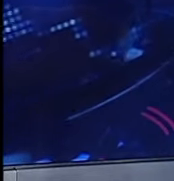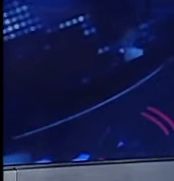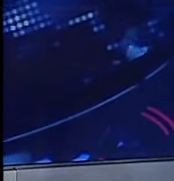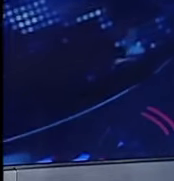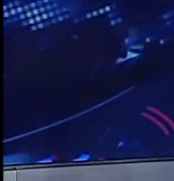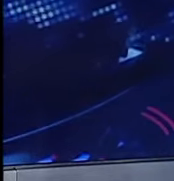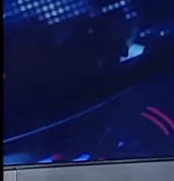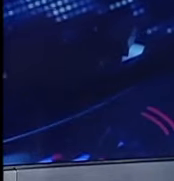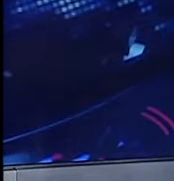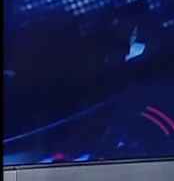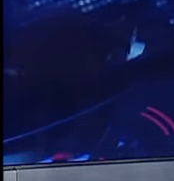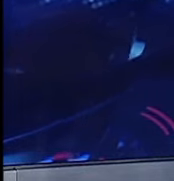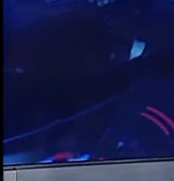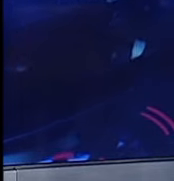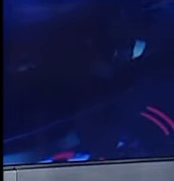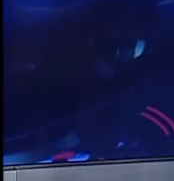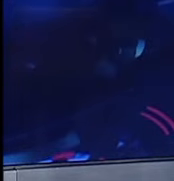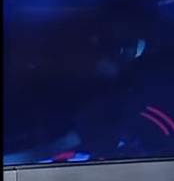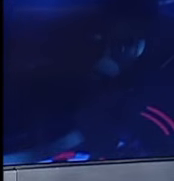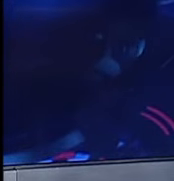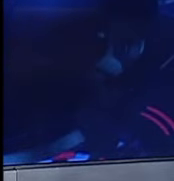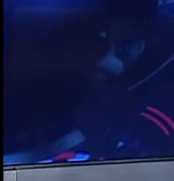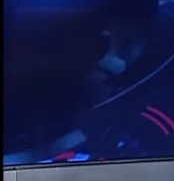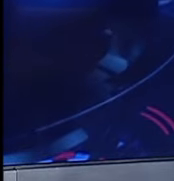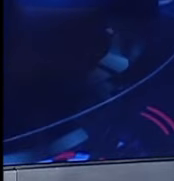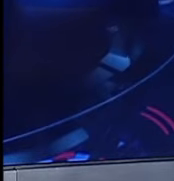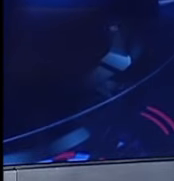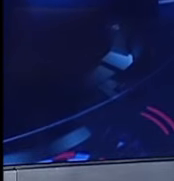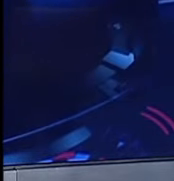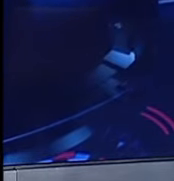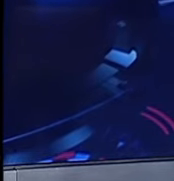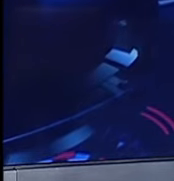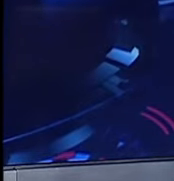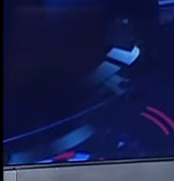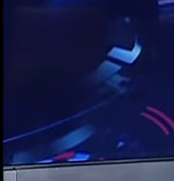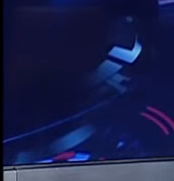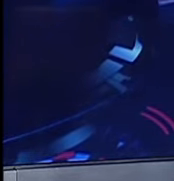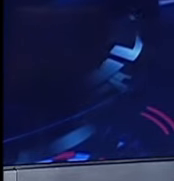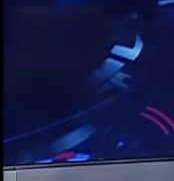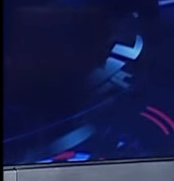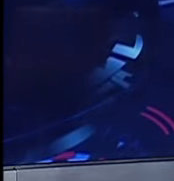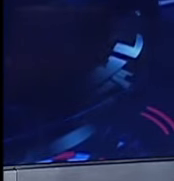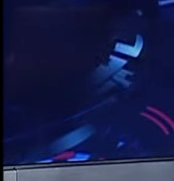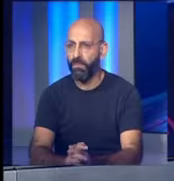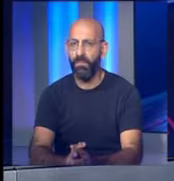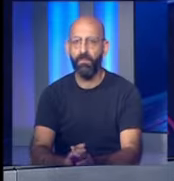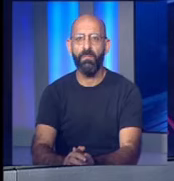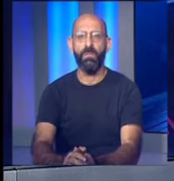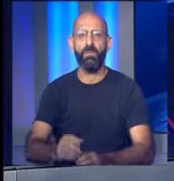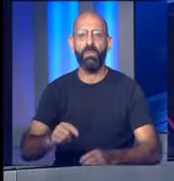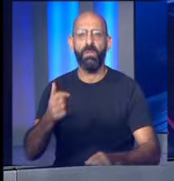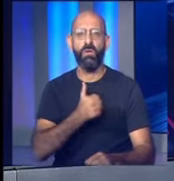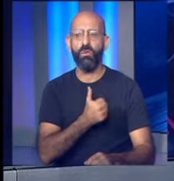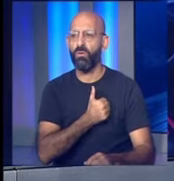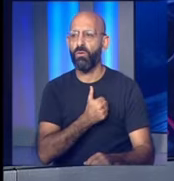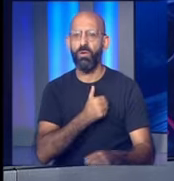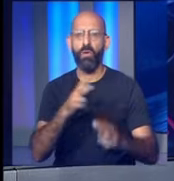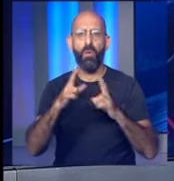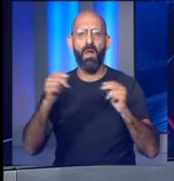أزالت جدران ضخمة كانت قد أقيمت سابقا قبالة الحدود اللبنانية. أصدرت قيادة